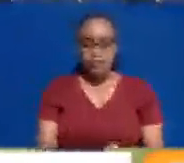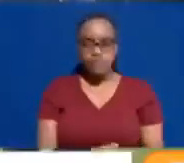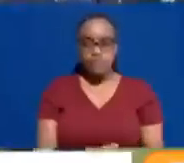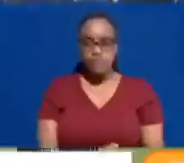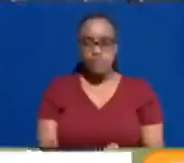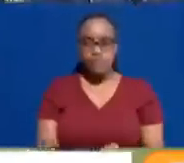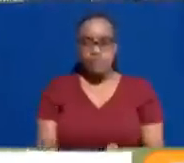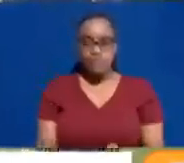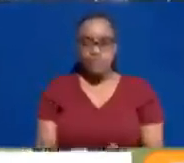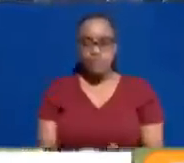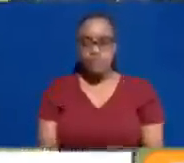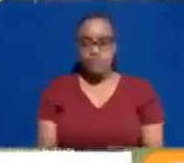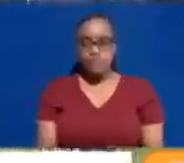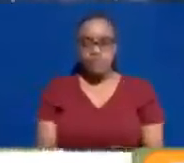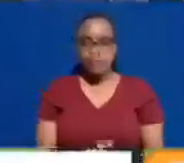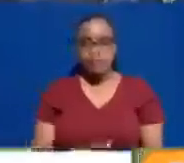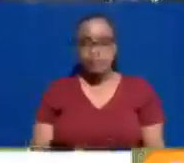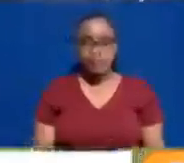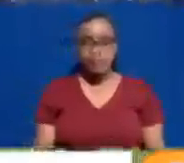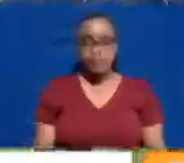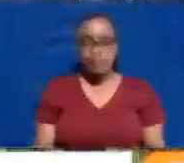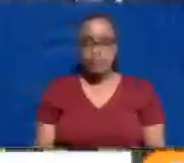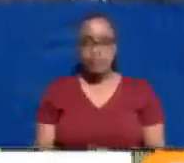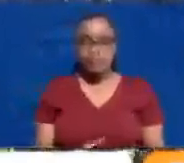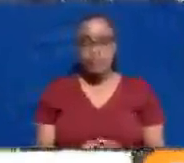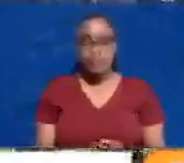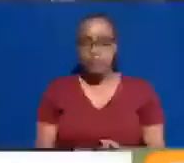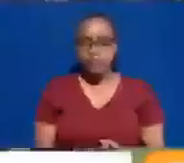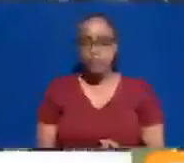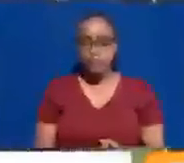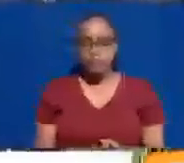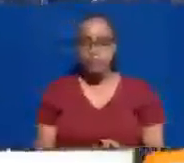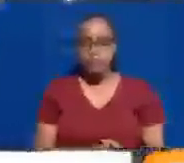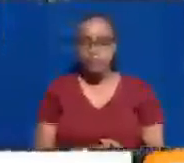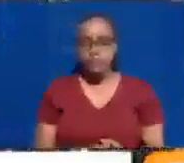Steven Letoro, runinga ya Citizen.